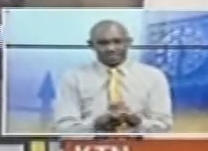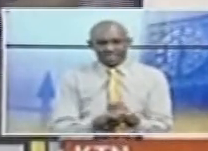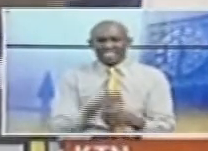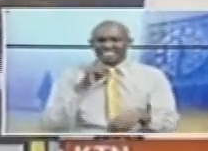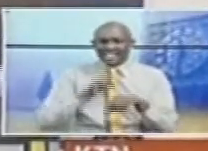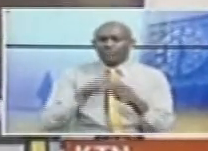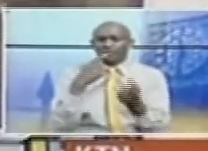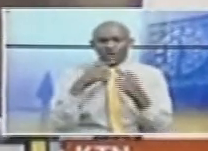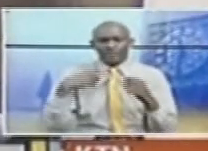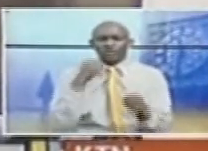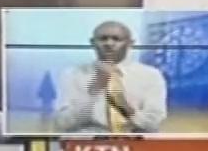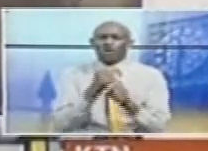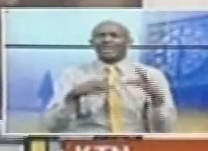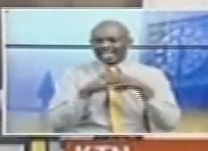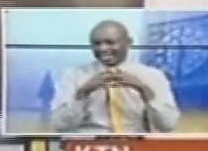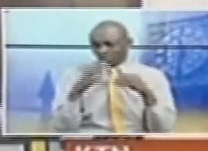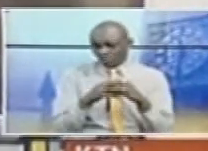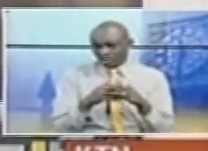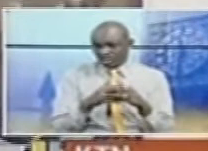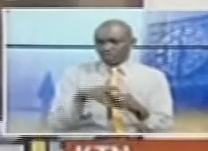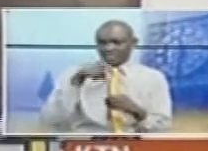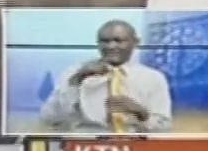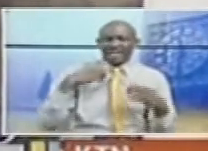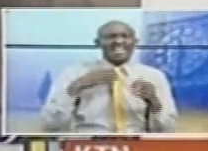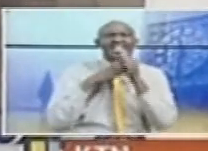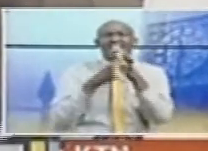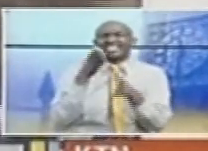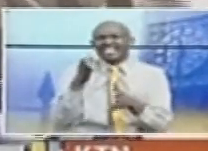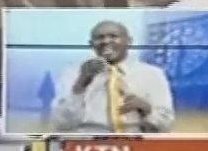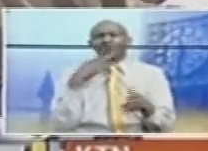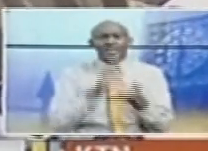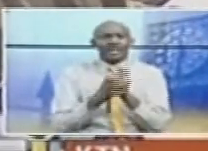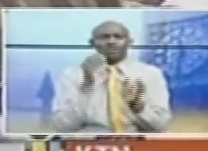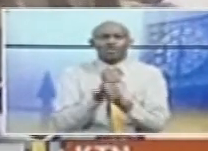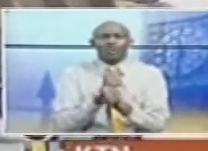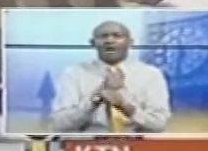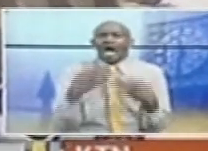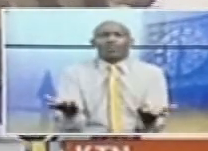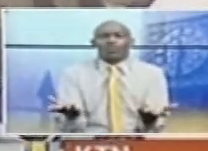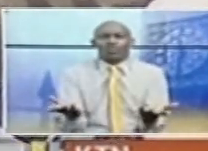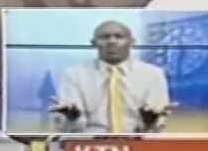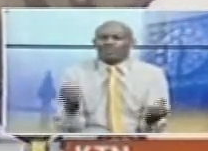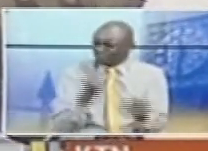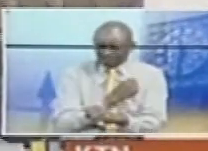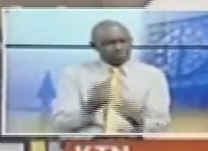about job creation, how do you have leaders who are jobless? It's impossible.